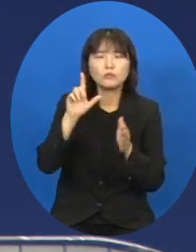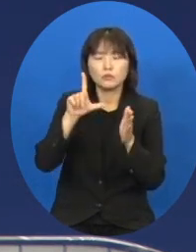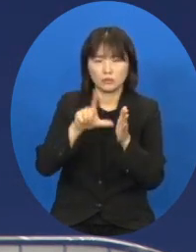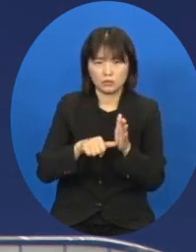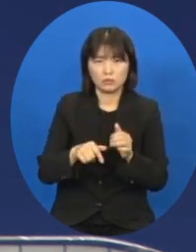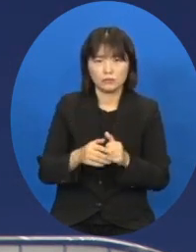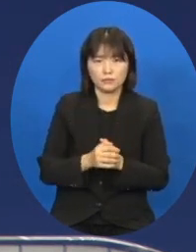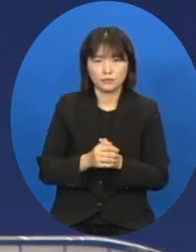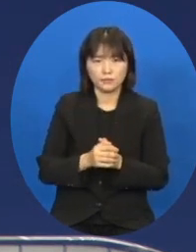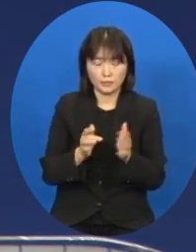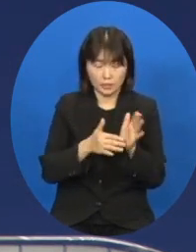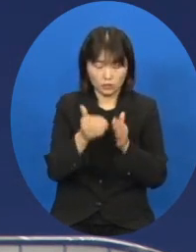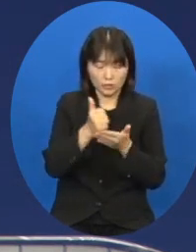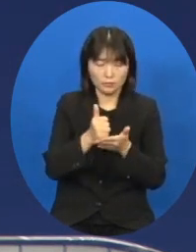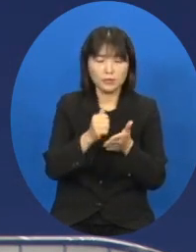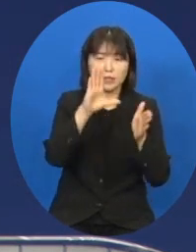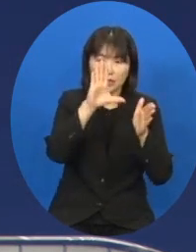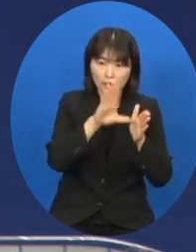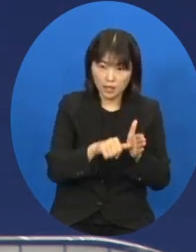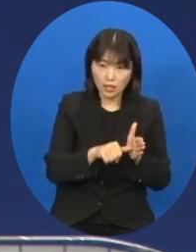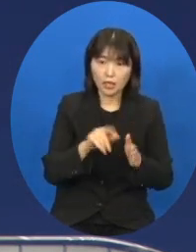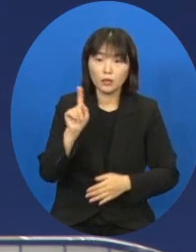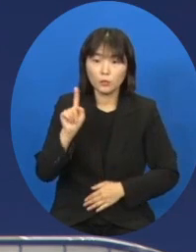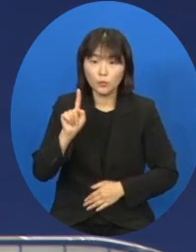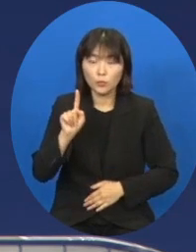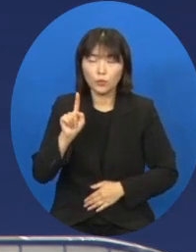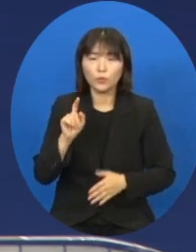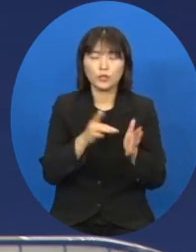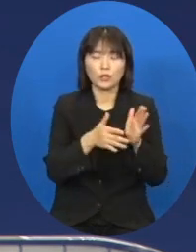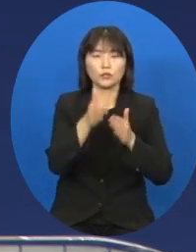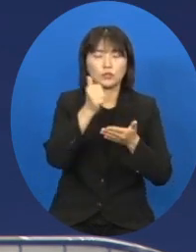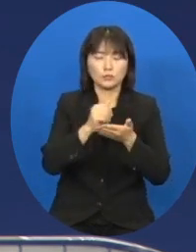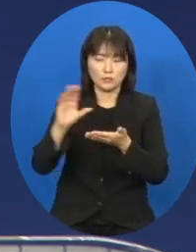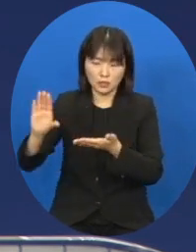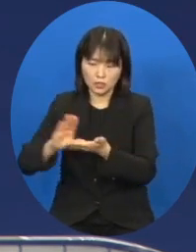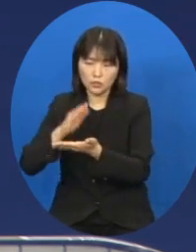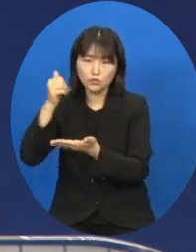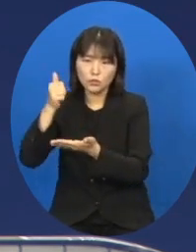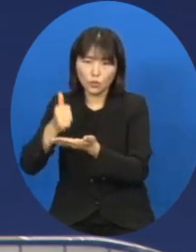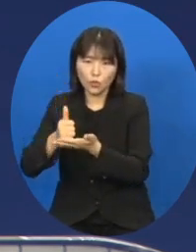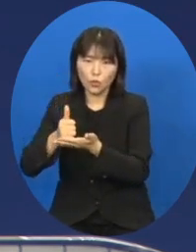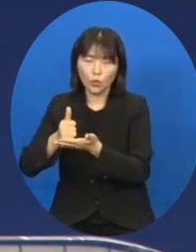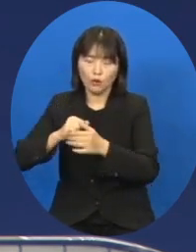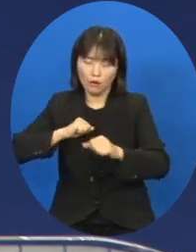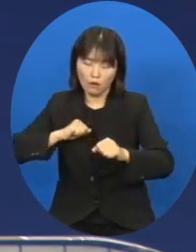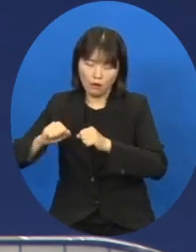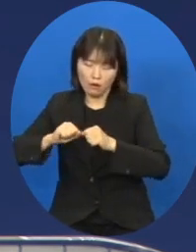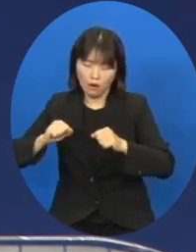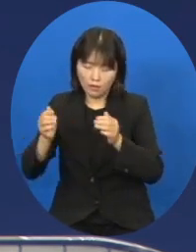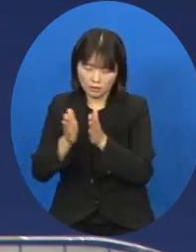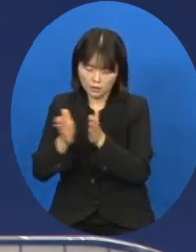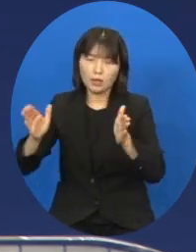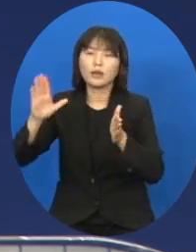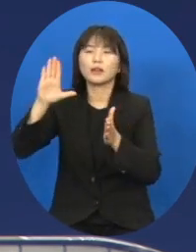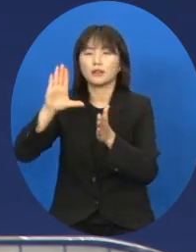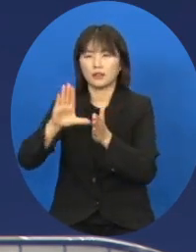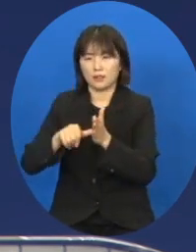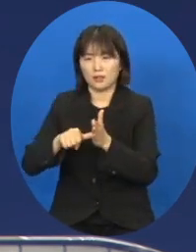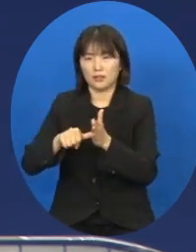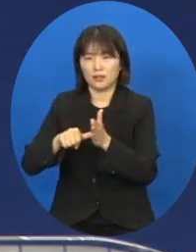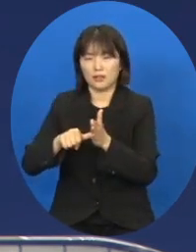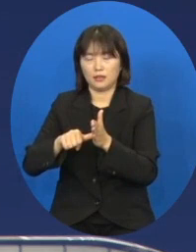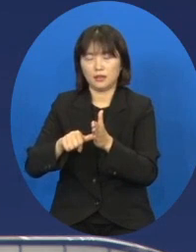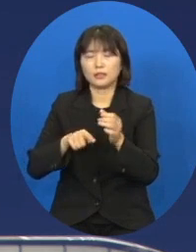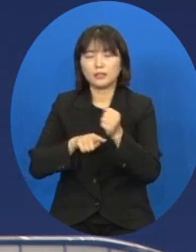이 예수님의 때라는 것은 예수님이 그리스도로서의 사역을 시작하실 때,